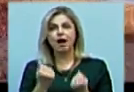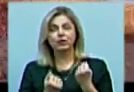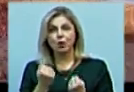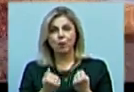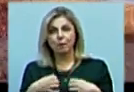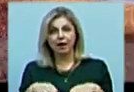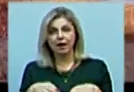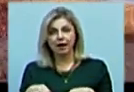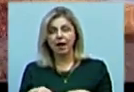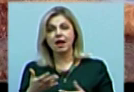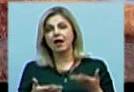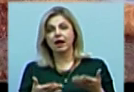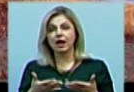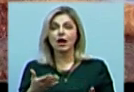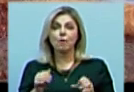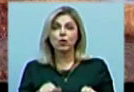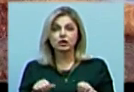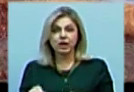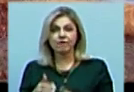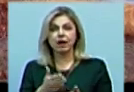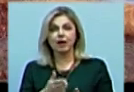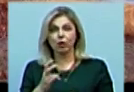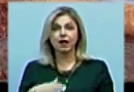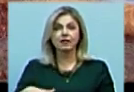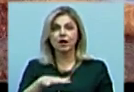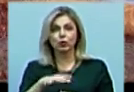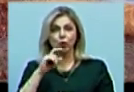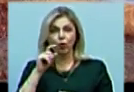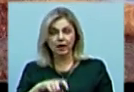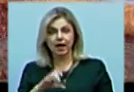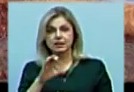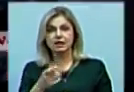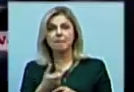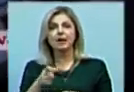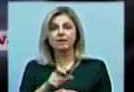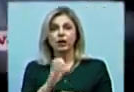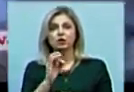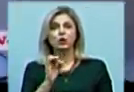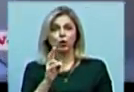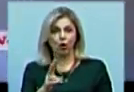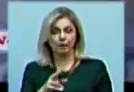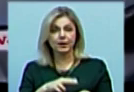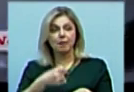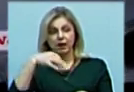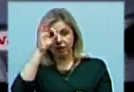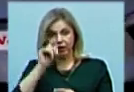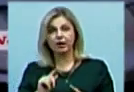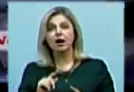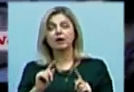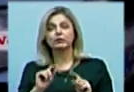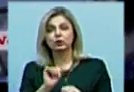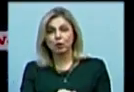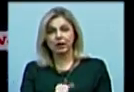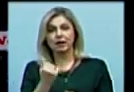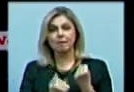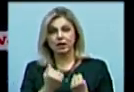автомобілі, які, можливо, знаходяться на території України з перевищенням терміну. Правоохоронці зупинили автомобілі Ford і